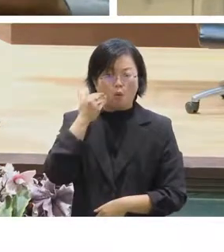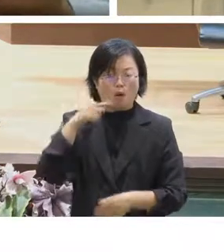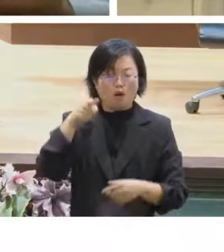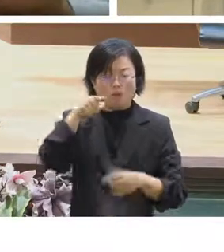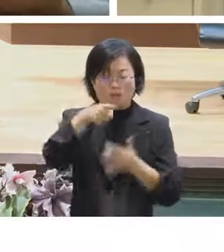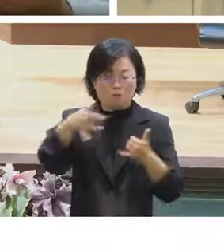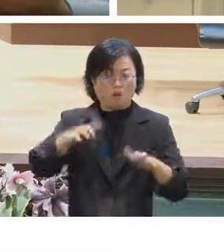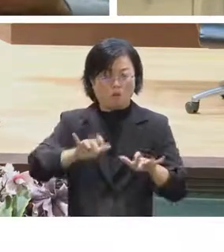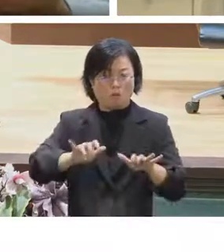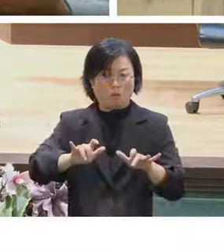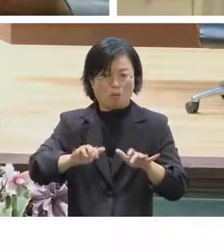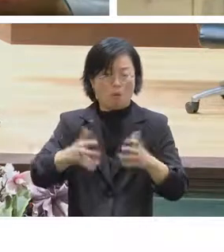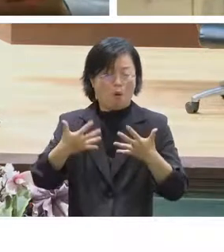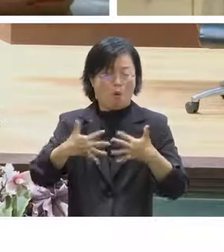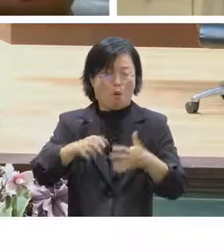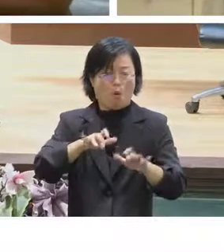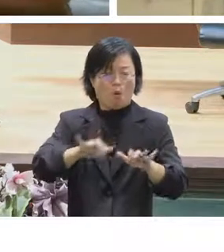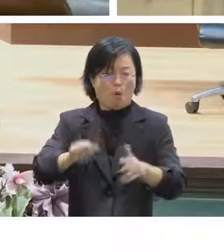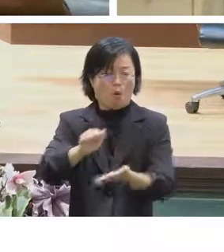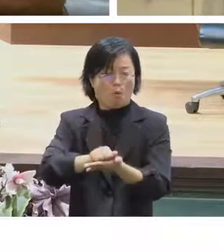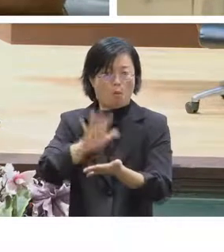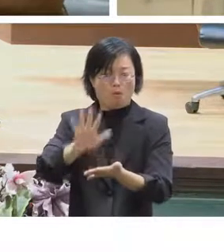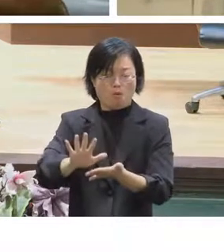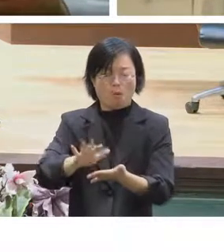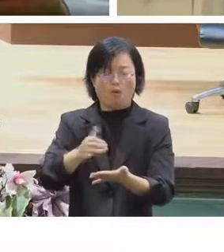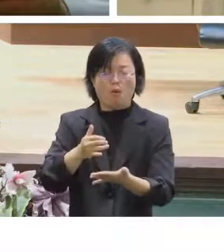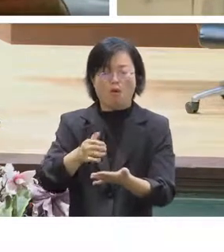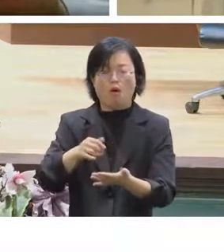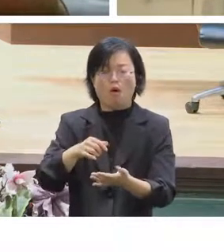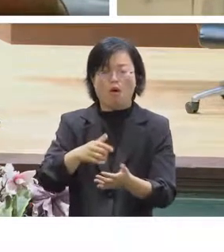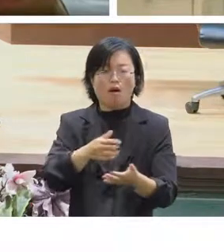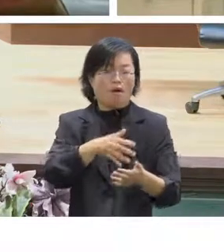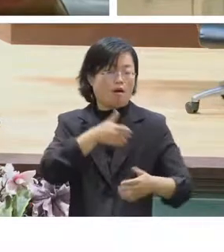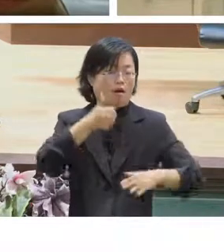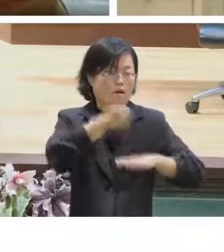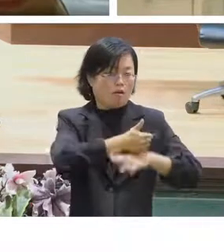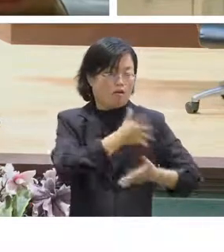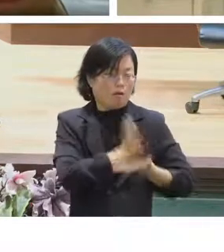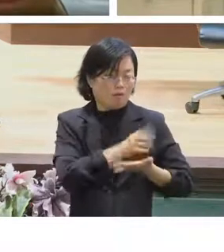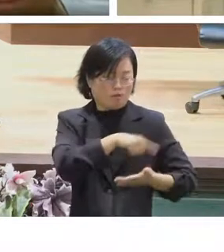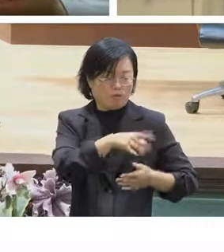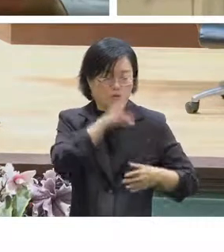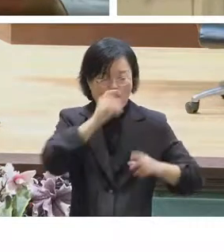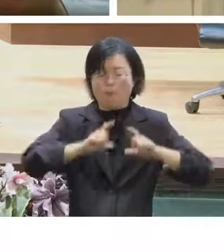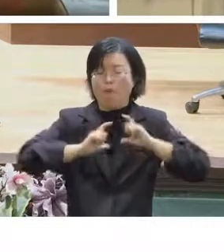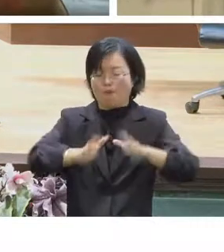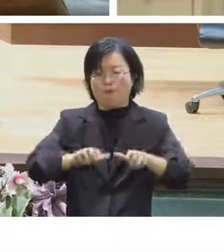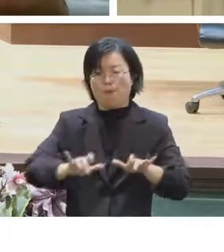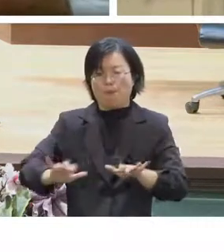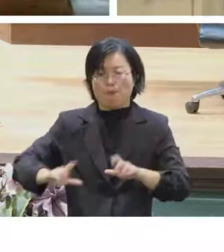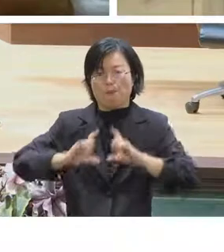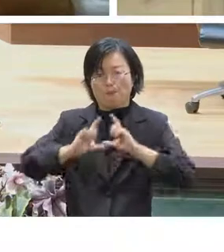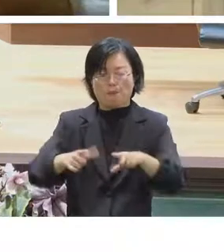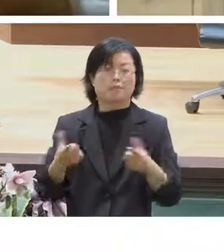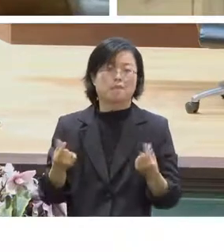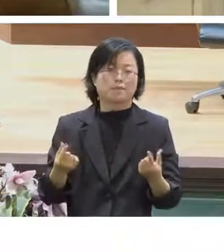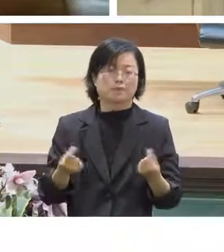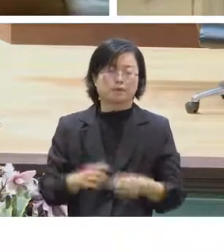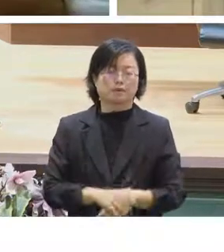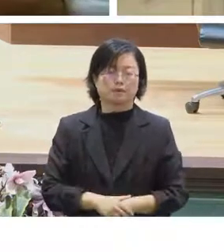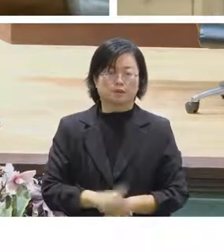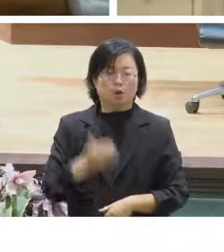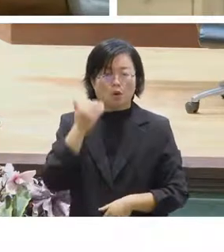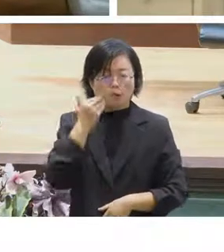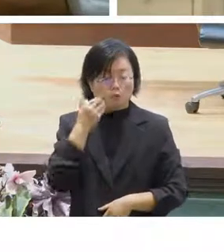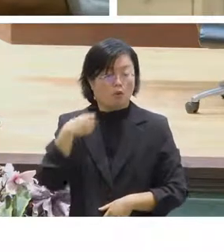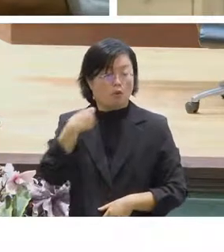题，如果讲者有空，你们也可以直接打在下面说回复的部分。那如果大家还有台湾有什么可